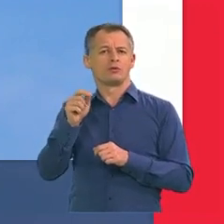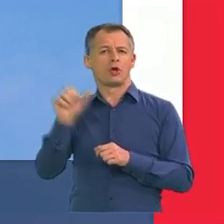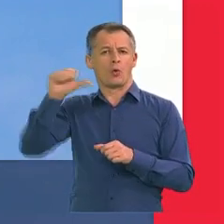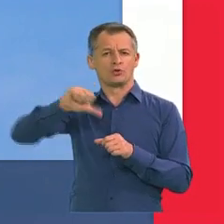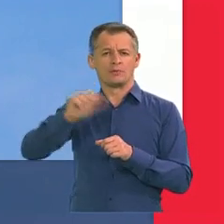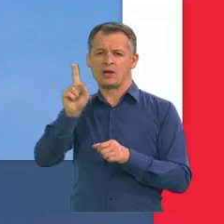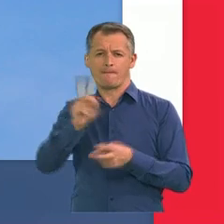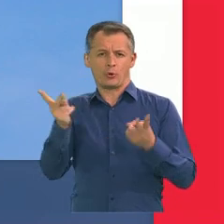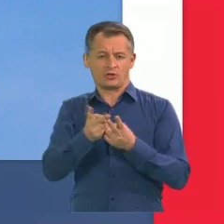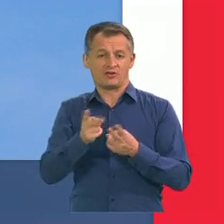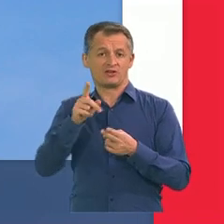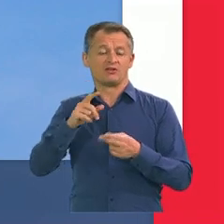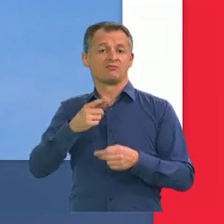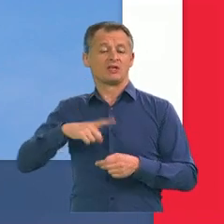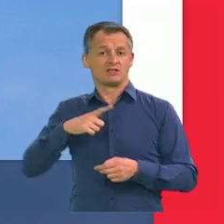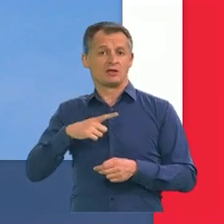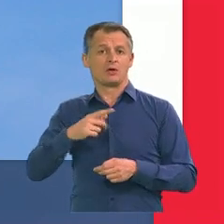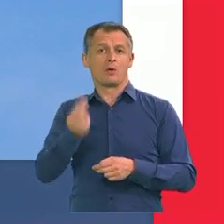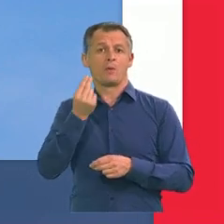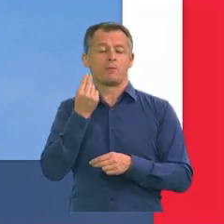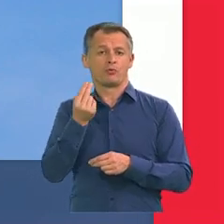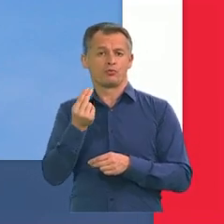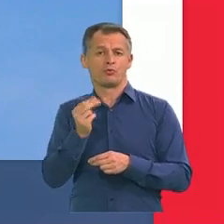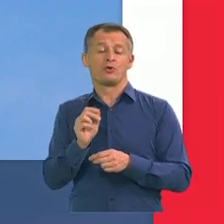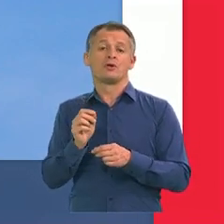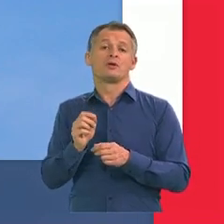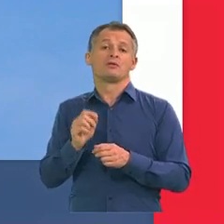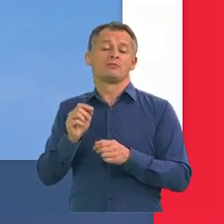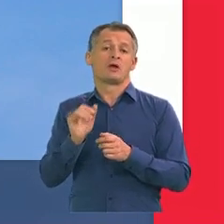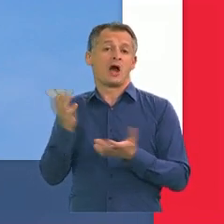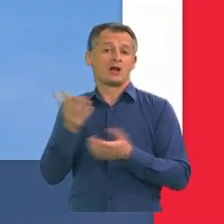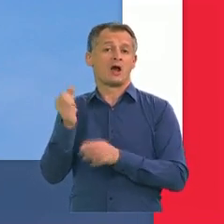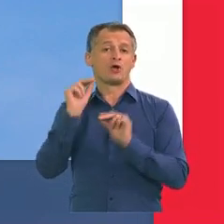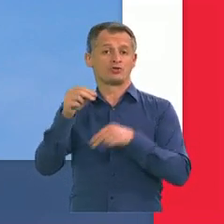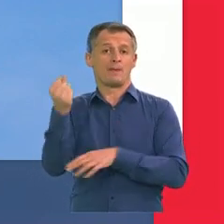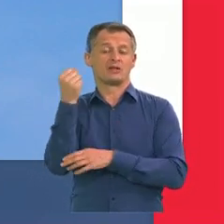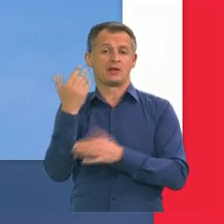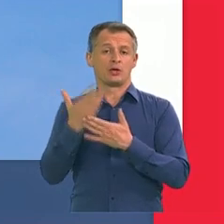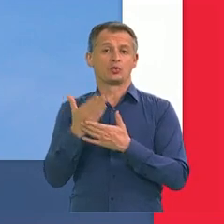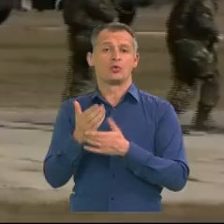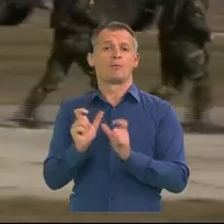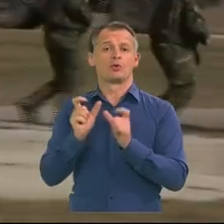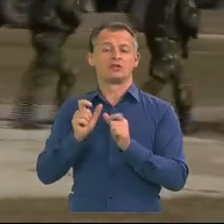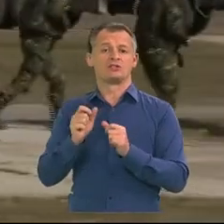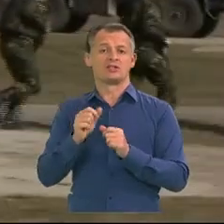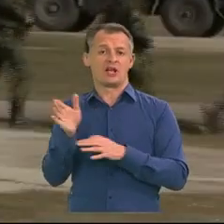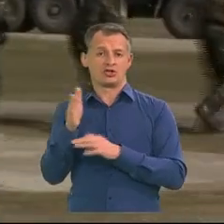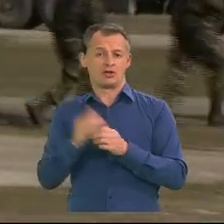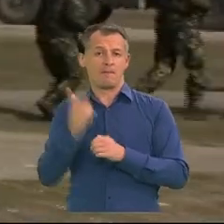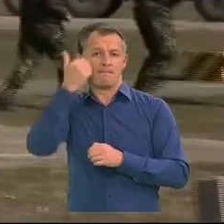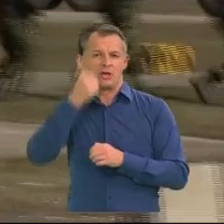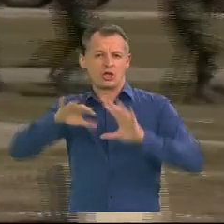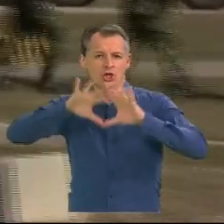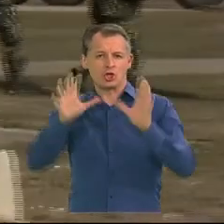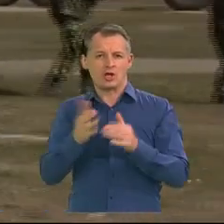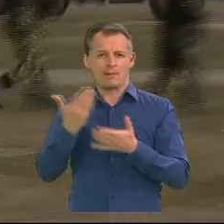necorespunzător reprezintă bunuri de interes strategic, a căror avariere a constituit o amenințare la adresa securității naționale. Prejudiciul final adus armatei